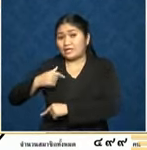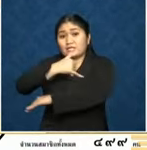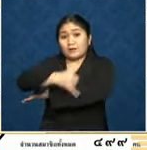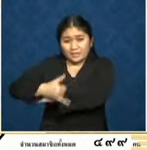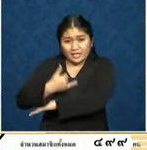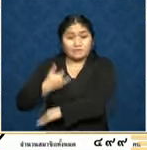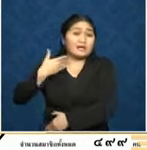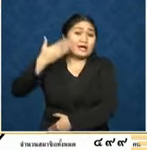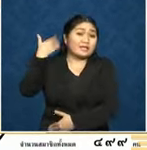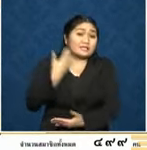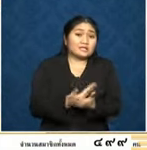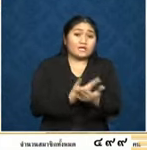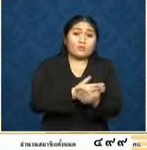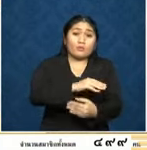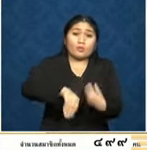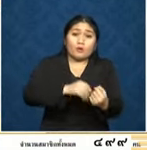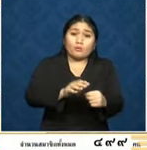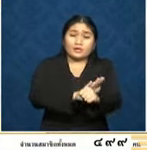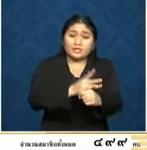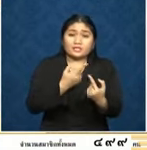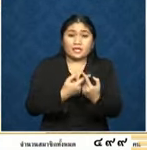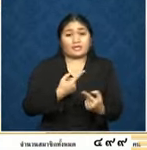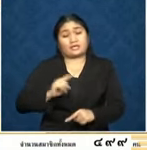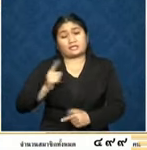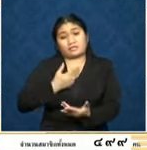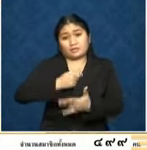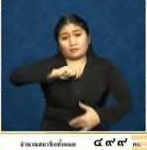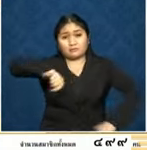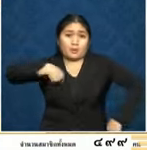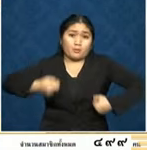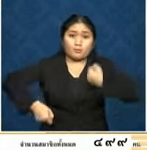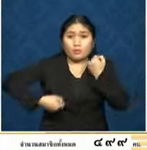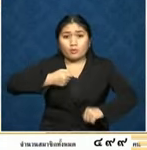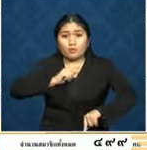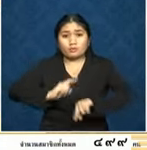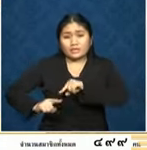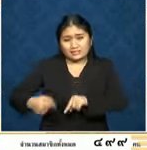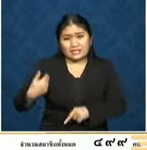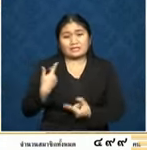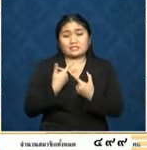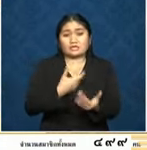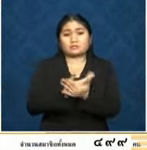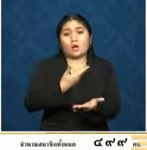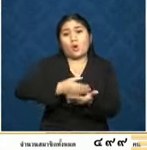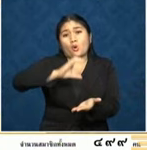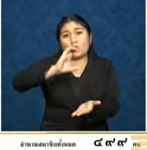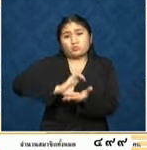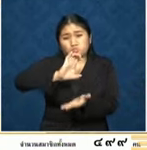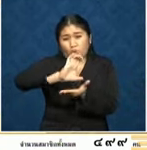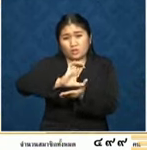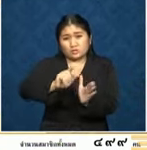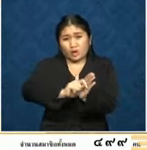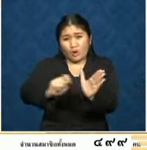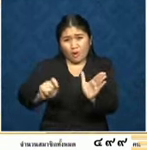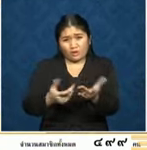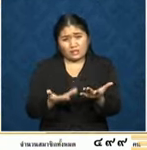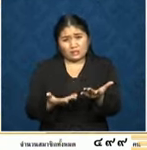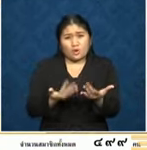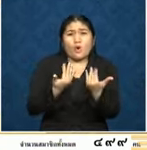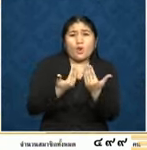งพอรายจ่ายประเทศเราเนี่ยมันมีรายจ่ายเยอะกว่างบประมาณที่แท้จริงงบลงทุนจะออกเนี่ยมันต้องหลังจากเก็บภ